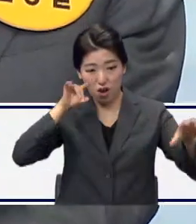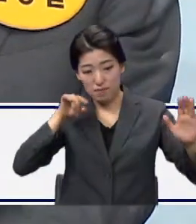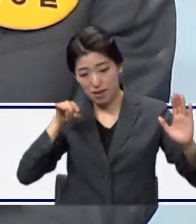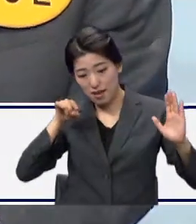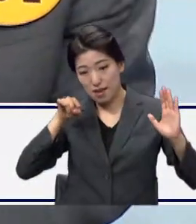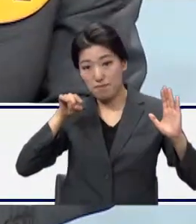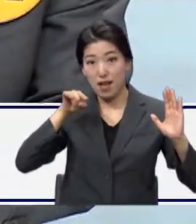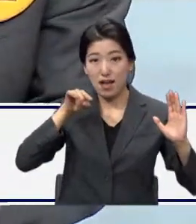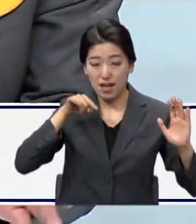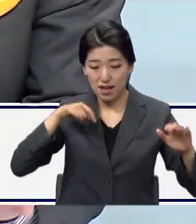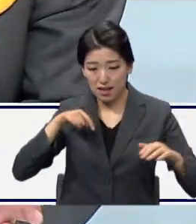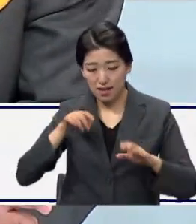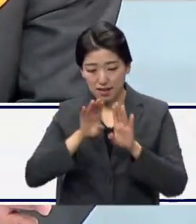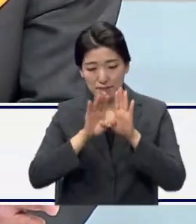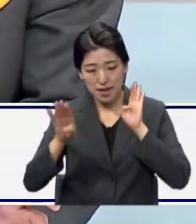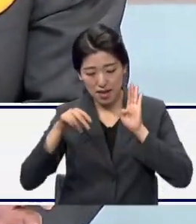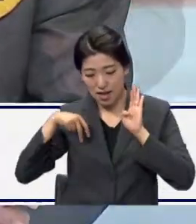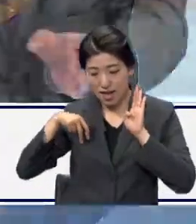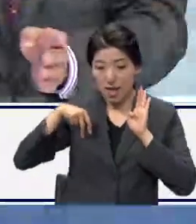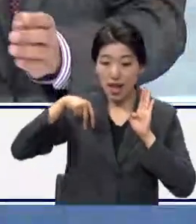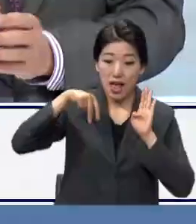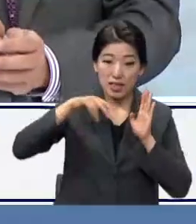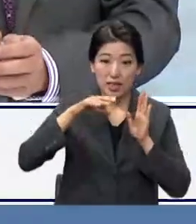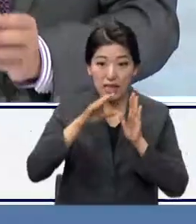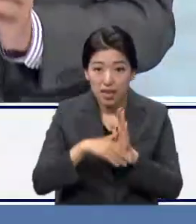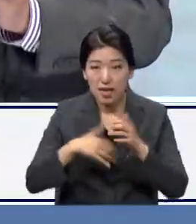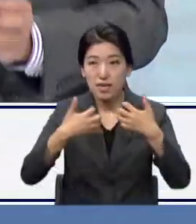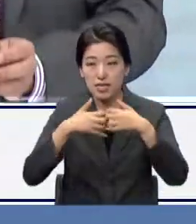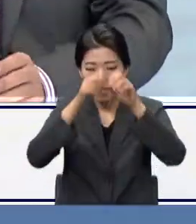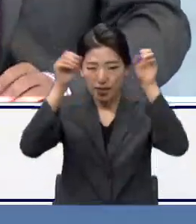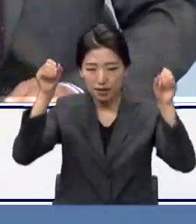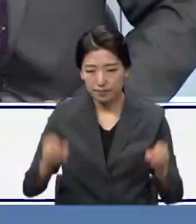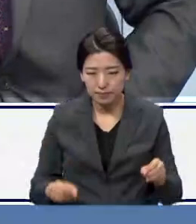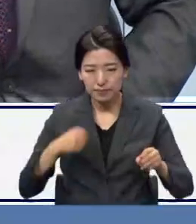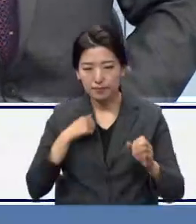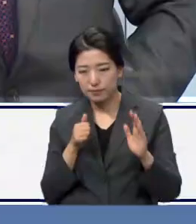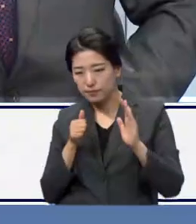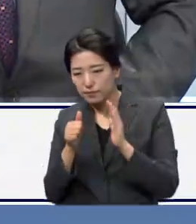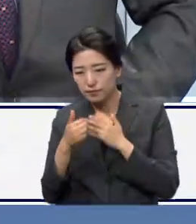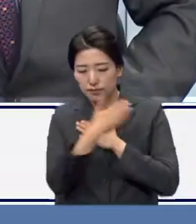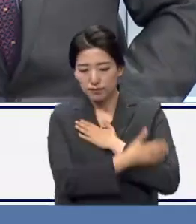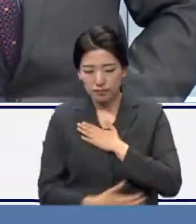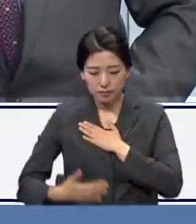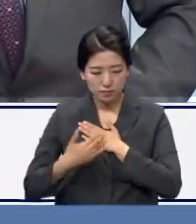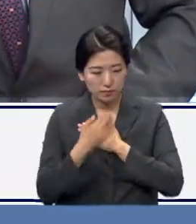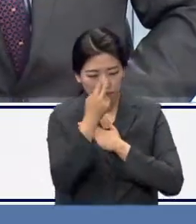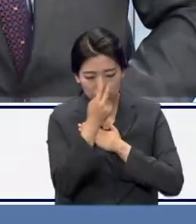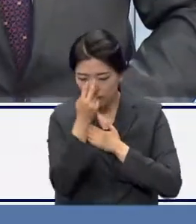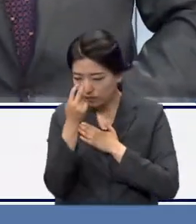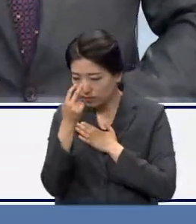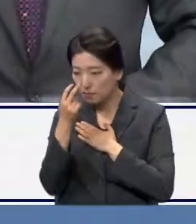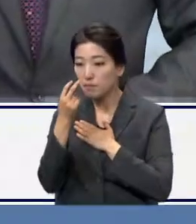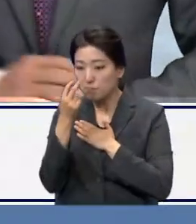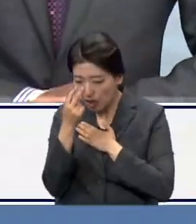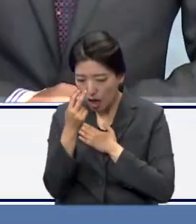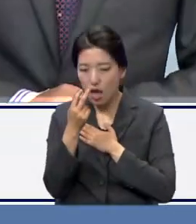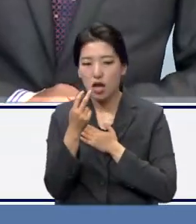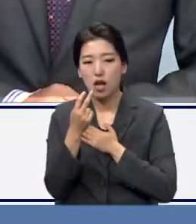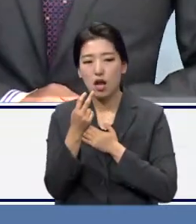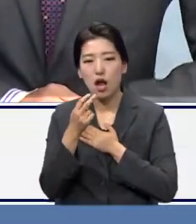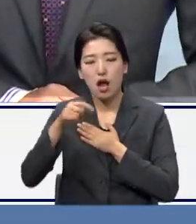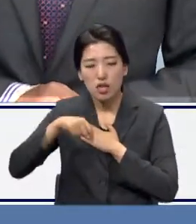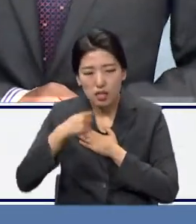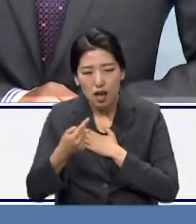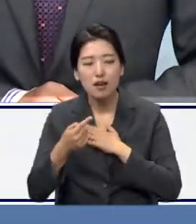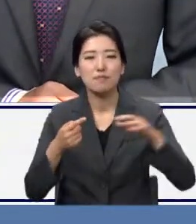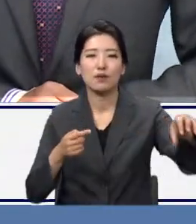떠나기 전에 거기서 다 모든 것을 클리어한 다음에 사람만 딱 모시고 있는 곳으로 데려갑니다 그 정도로 그